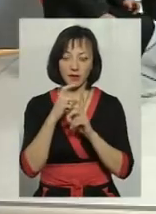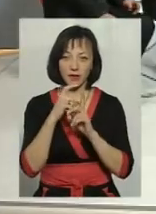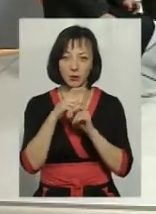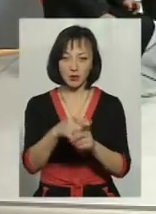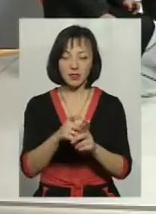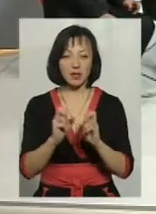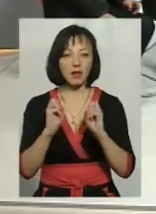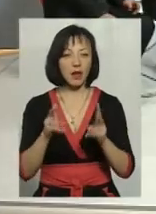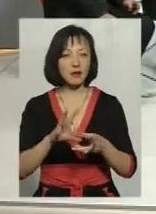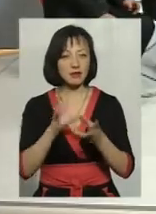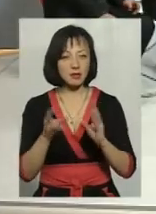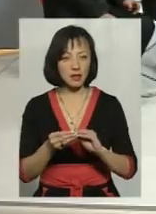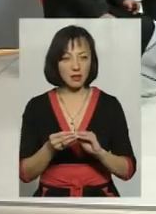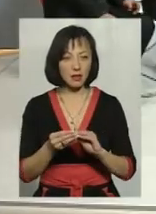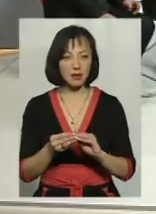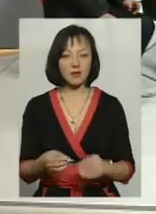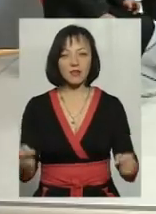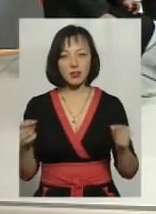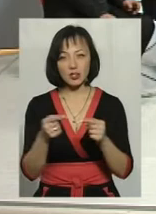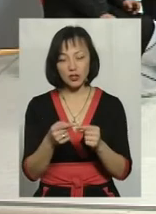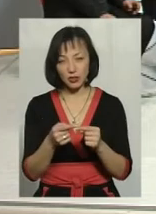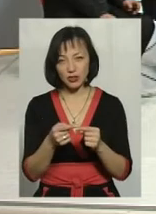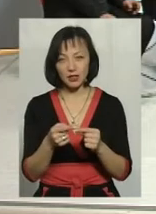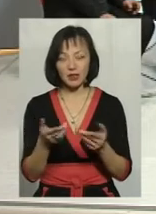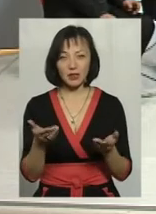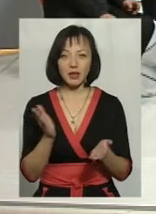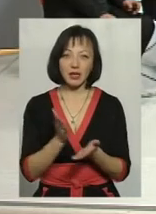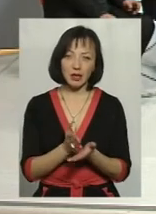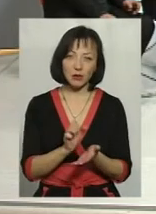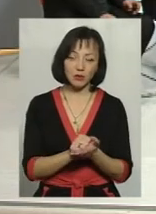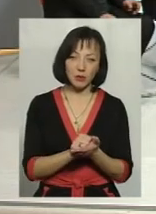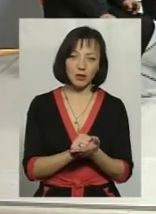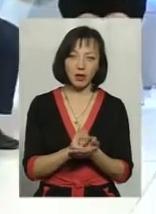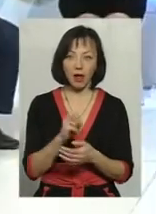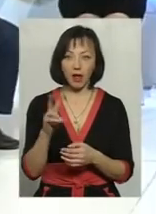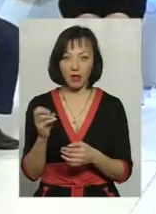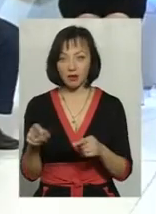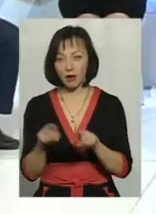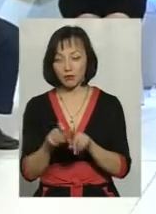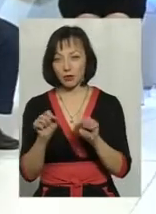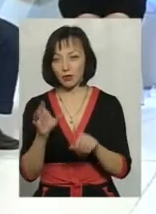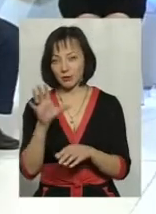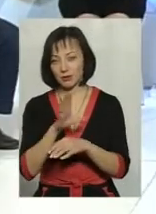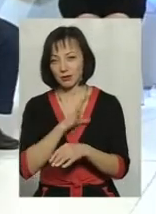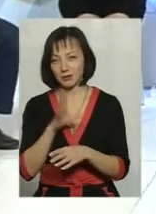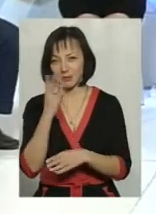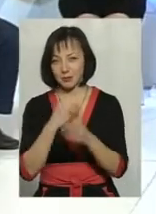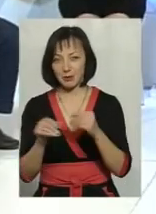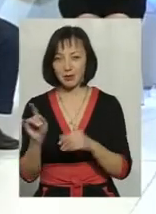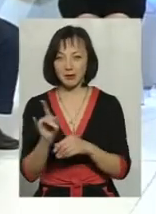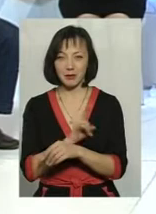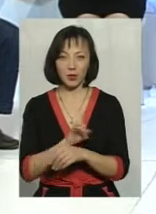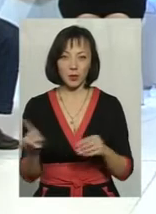як взагалі визначити, ну, от є документи, да, але ж вони також можуть бути